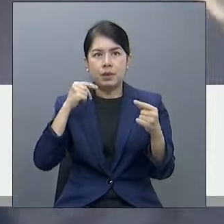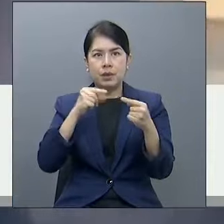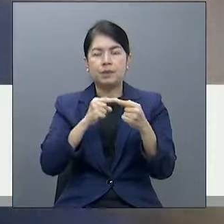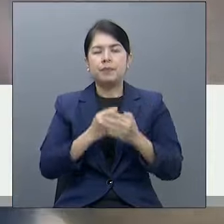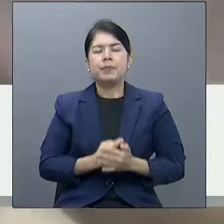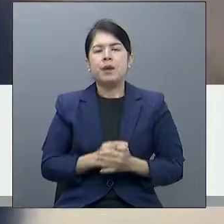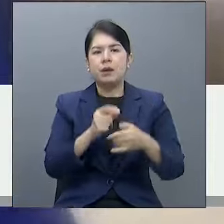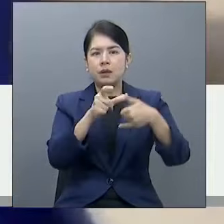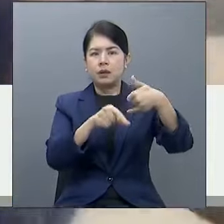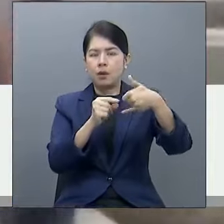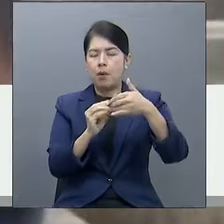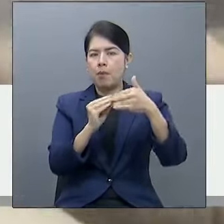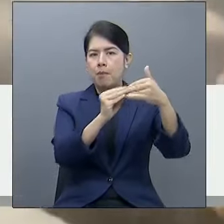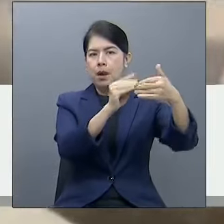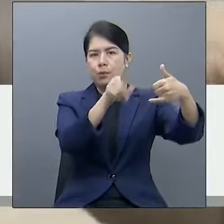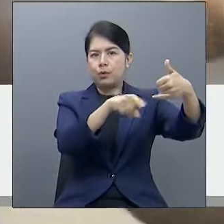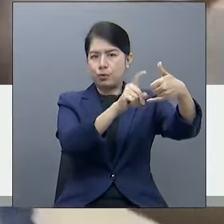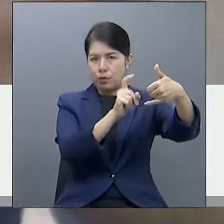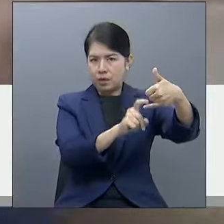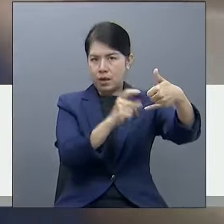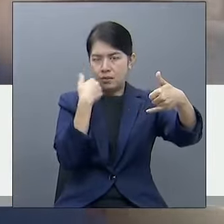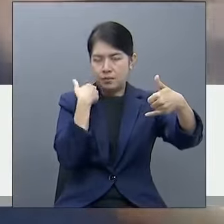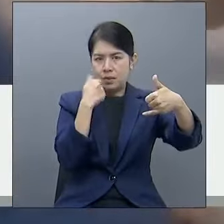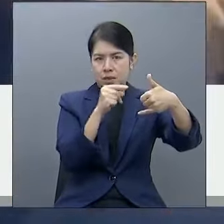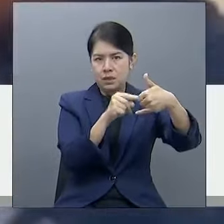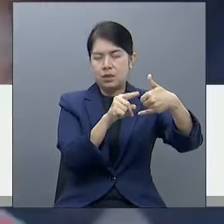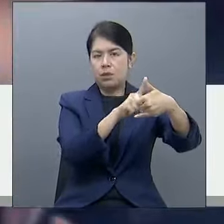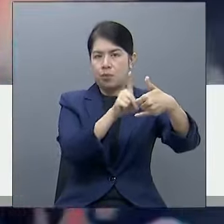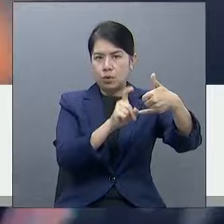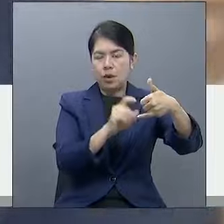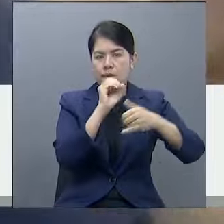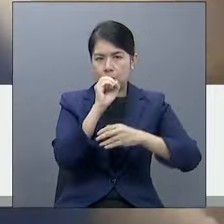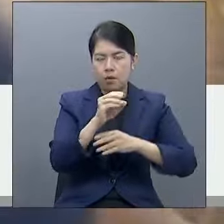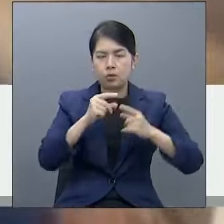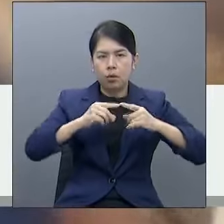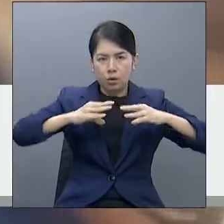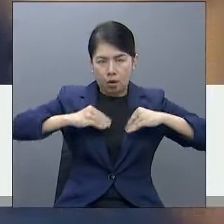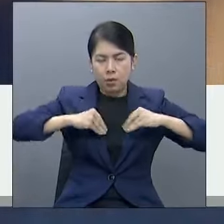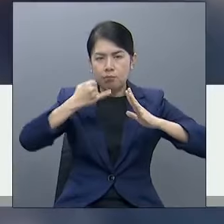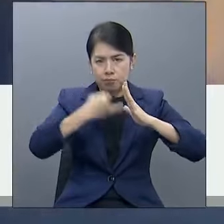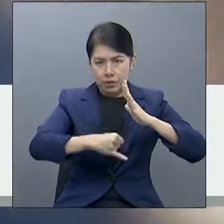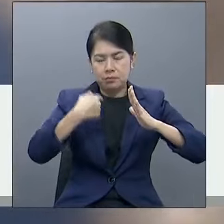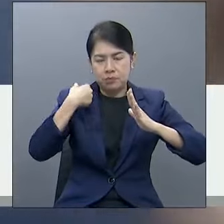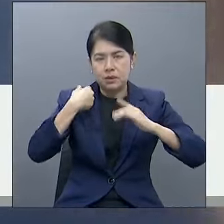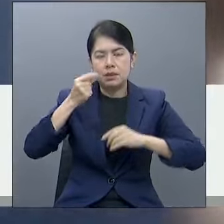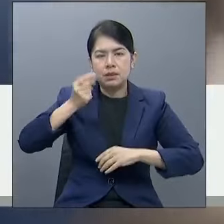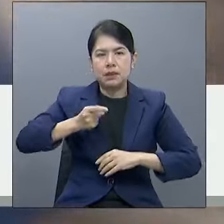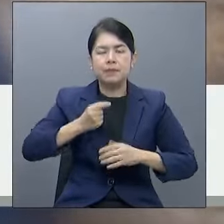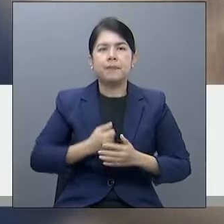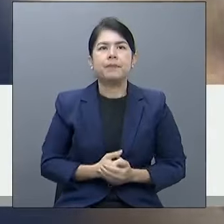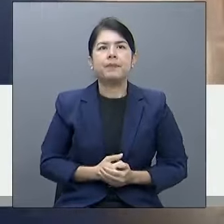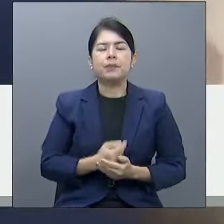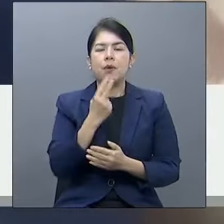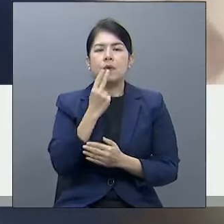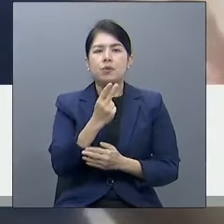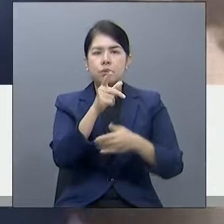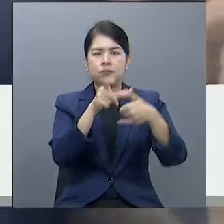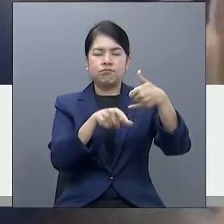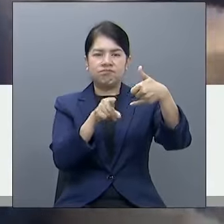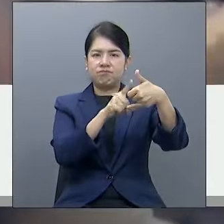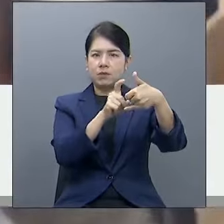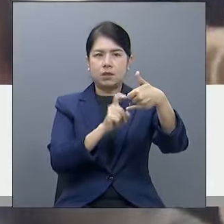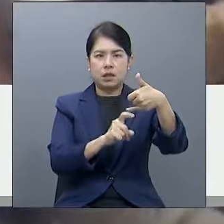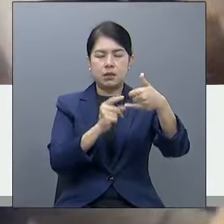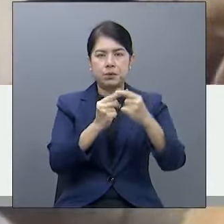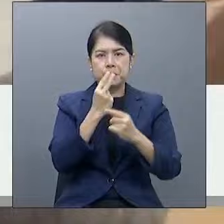รานะคะหลังจากที่เขารับสารภาพว่าเป็นคนที่ลงมือก่อเหตุจริงผู้ต้องหาเนี่ยค่ะมีสีหน้าเคร่งเครียดไม่ได้ตอบคำ